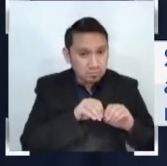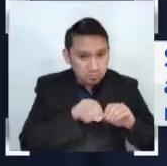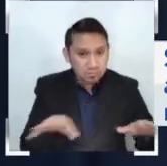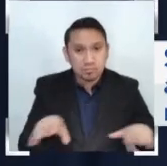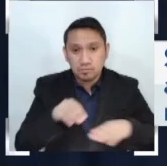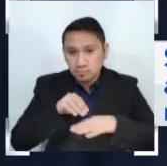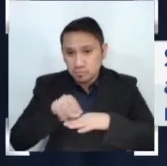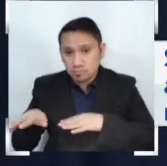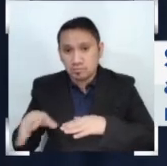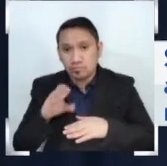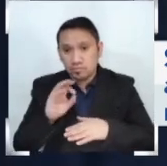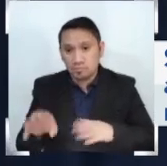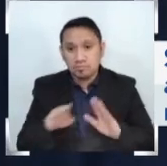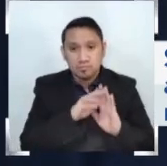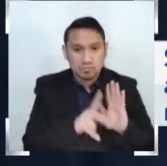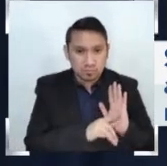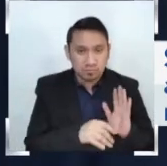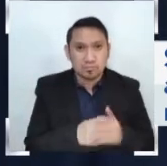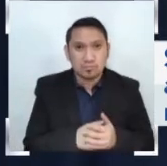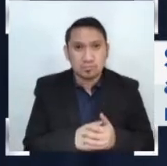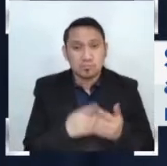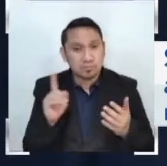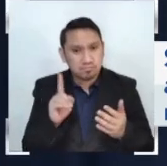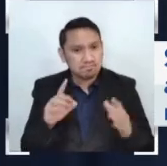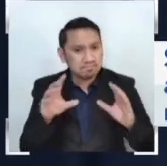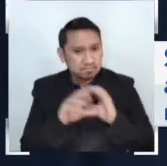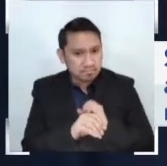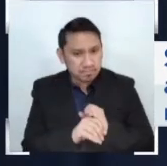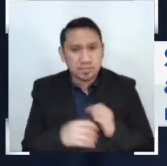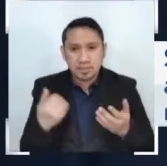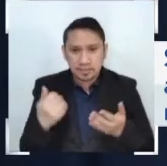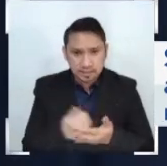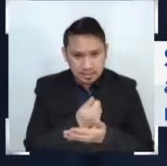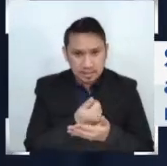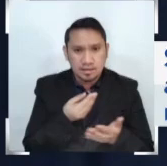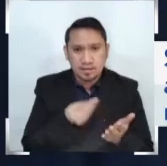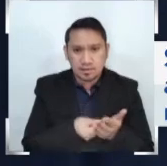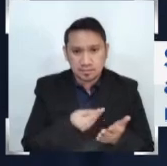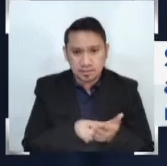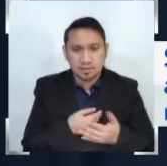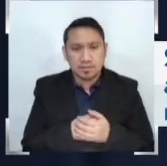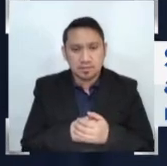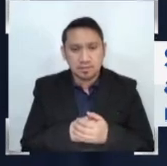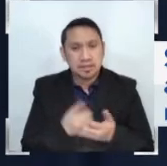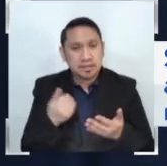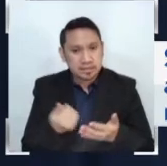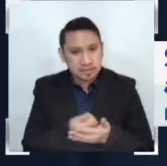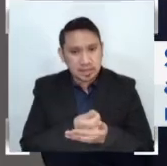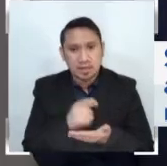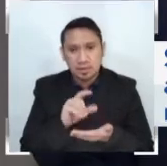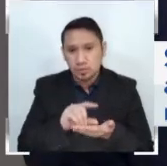mga guidelines? Ang bottom line, sayang ang pera o supply. Kanino man